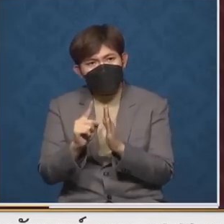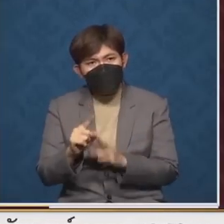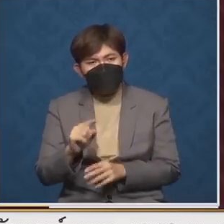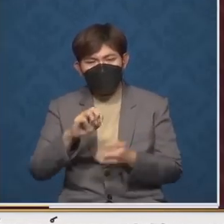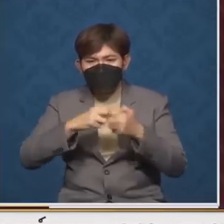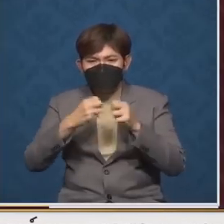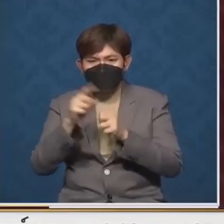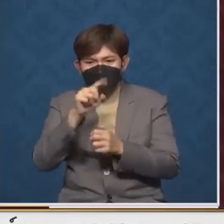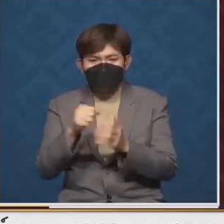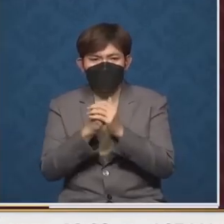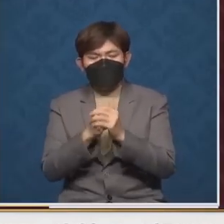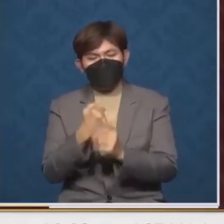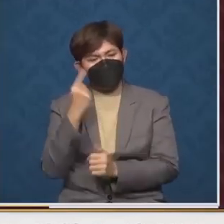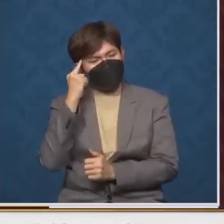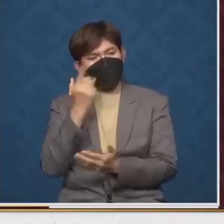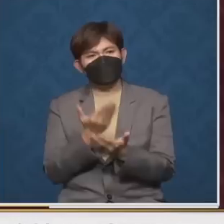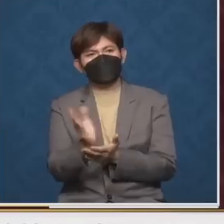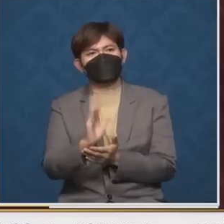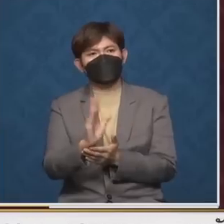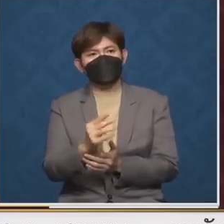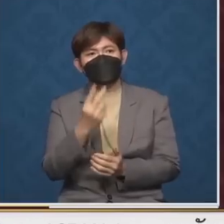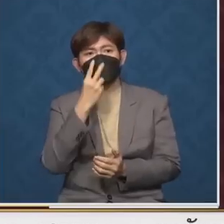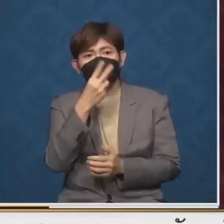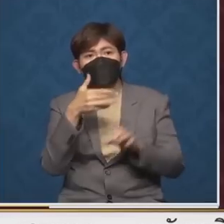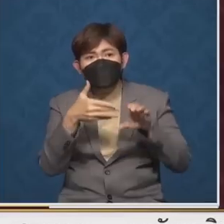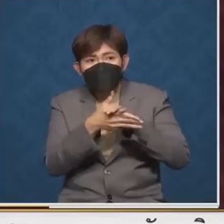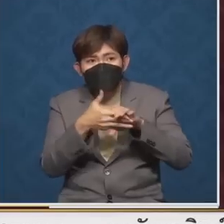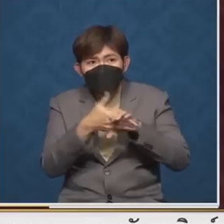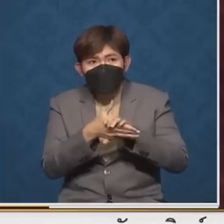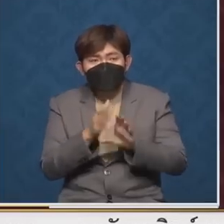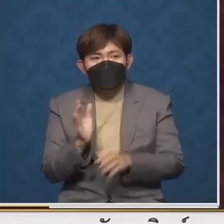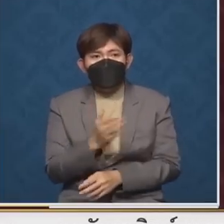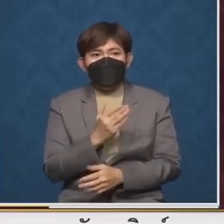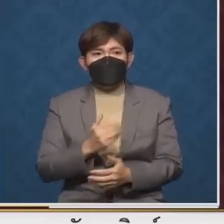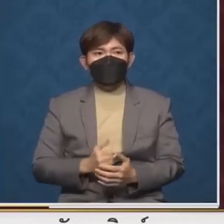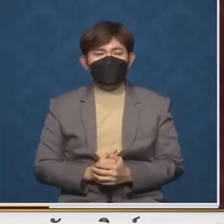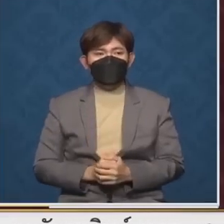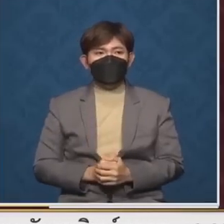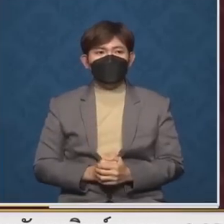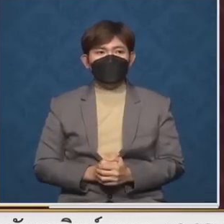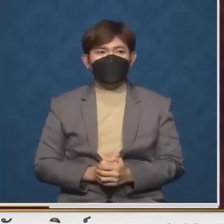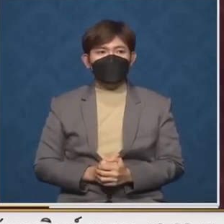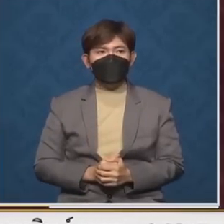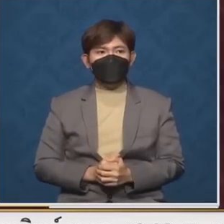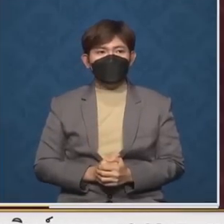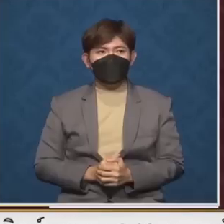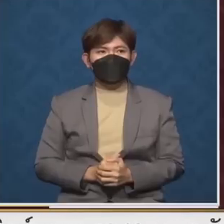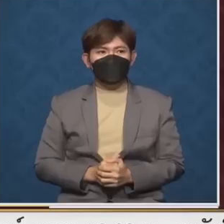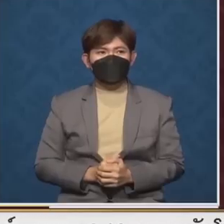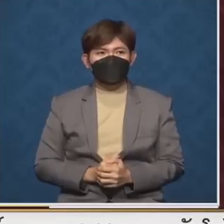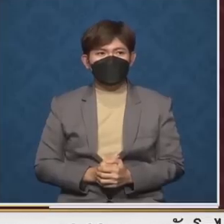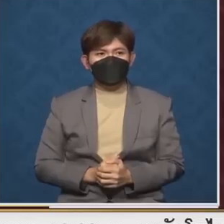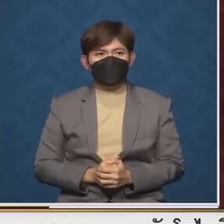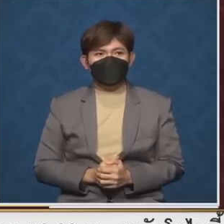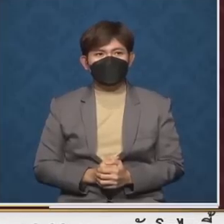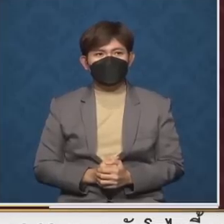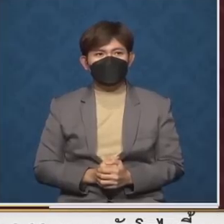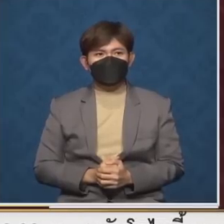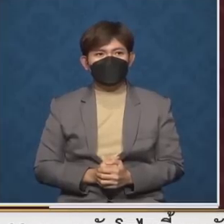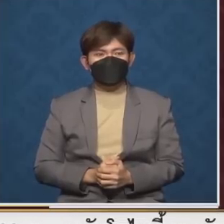แล้เรื่องนี้เขาตมใหซือสิท่านไปดูสลายแผ่นต่อไปครับนี่ครับ